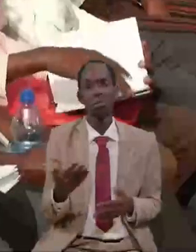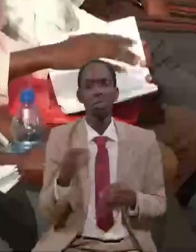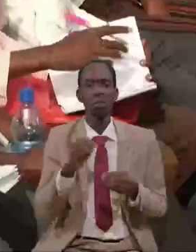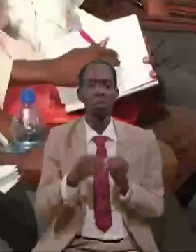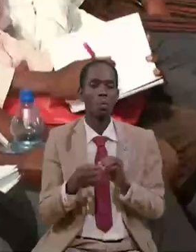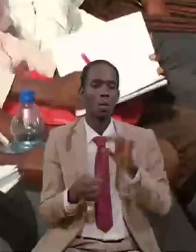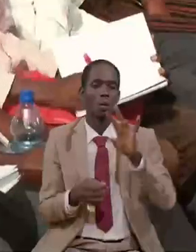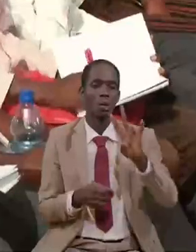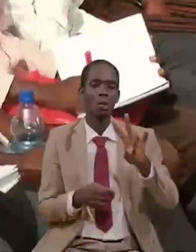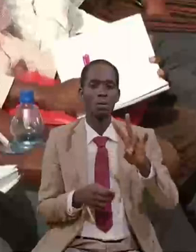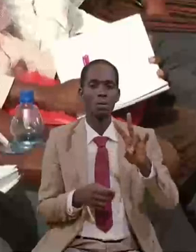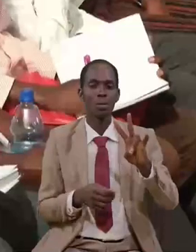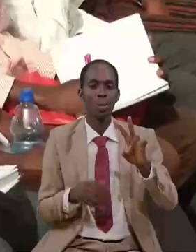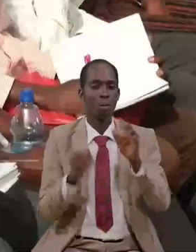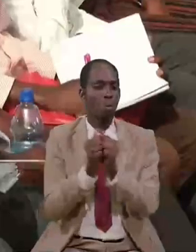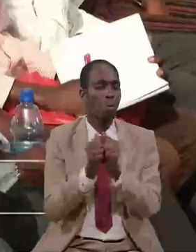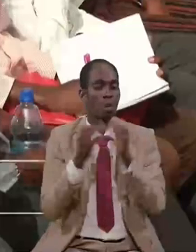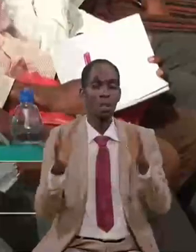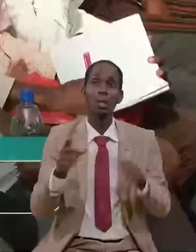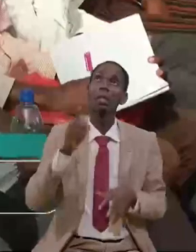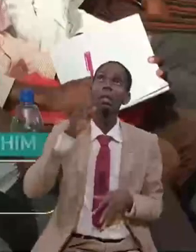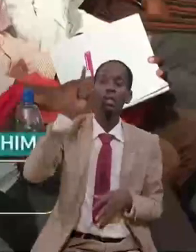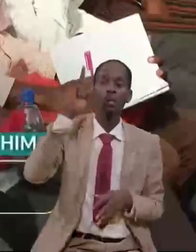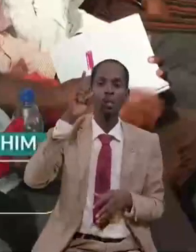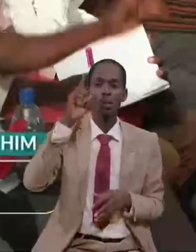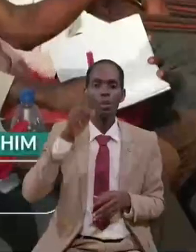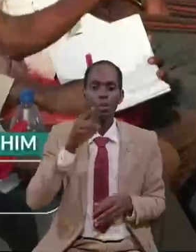Septièmement, sans lui,